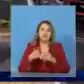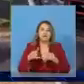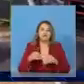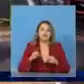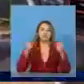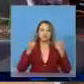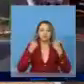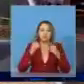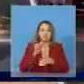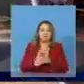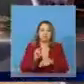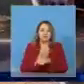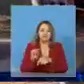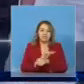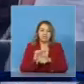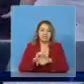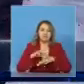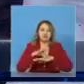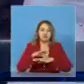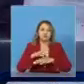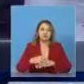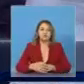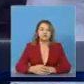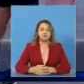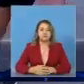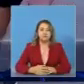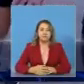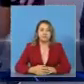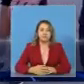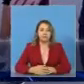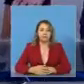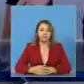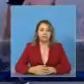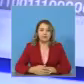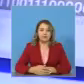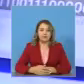Сонымен бірге жарықтандыру жұмыстары жүргізіледі. Дархан Мектепбай, Аманжол Айтмағамбетов, Ақтөбе телеарнасы.